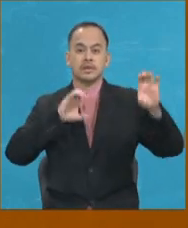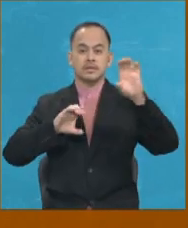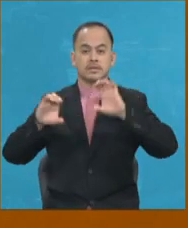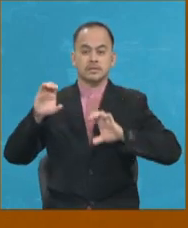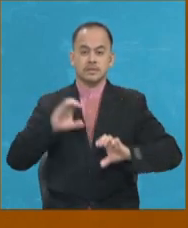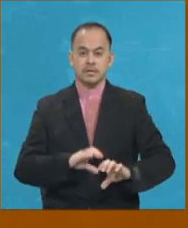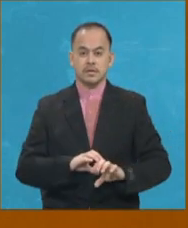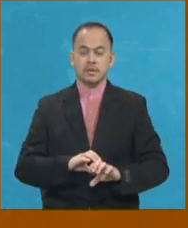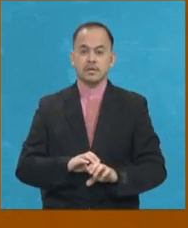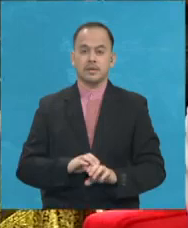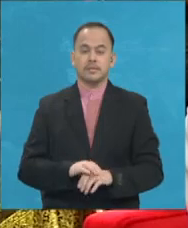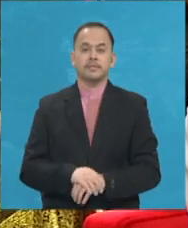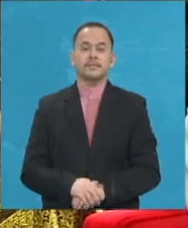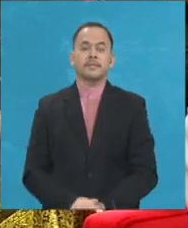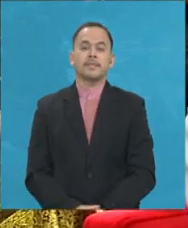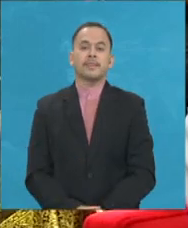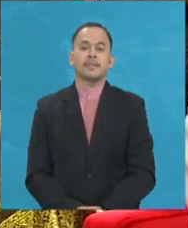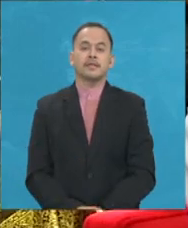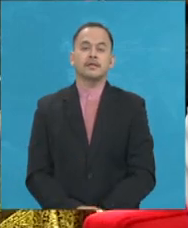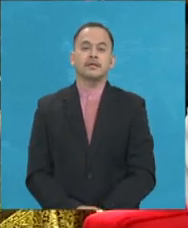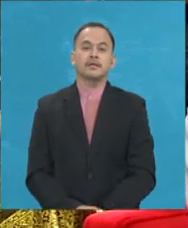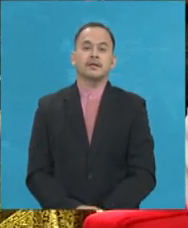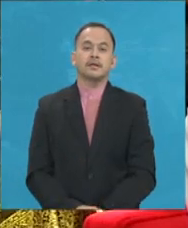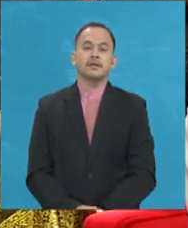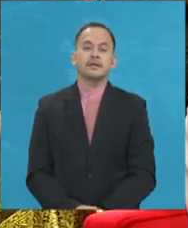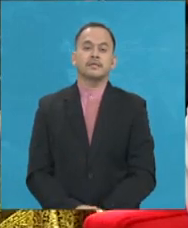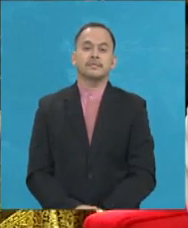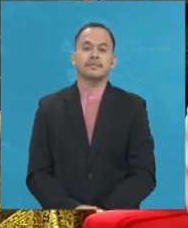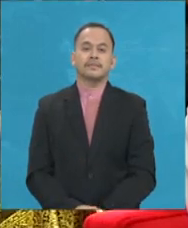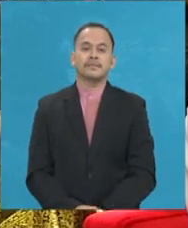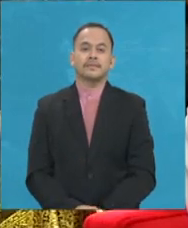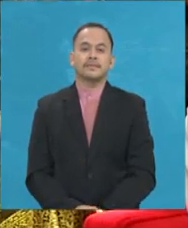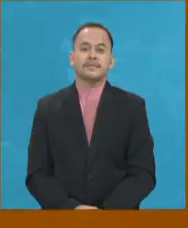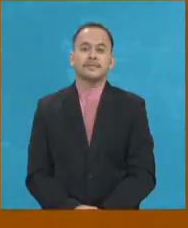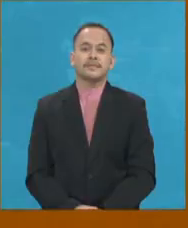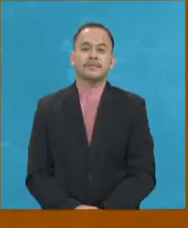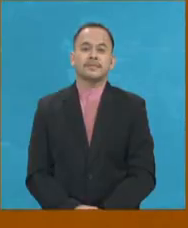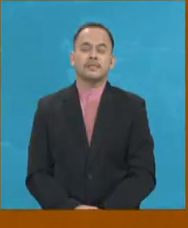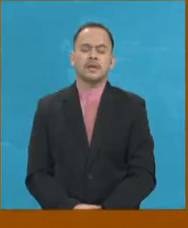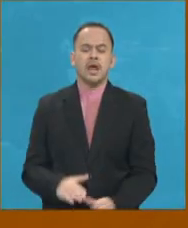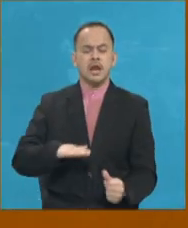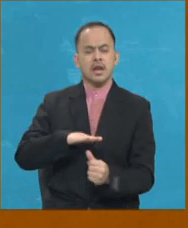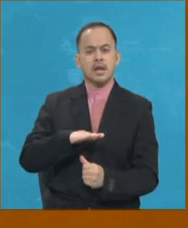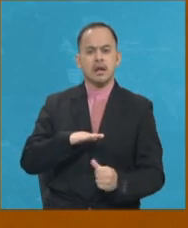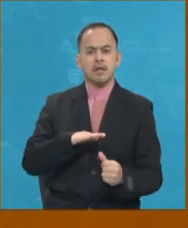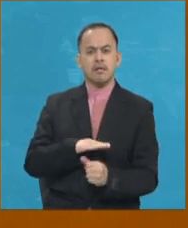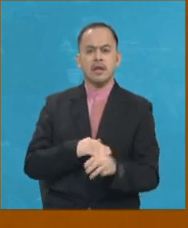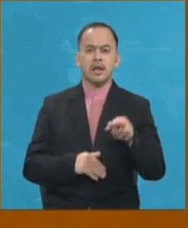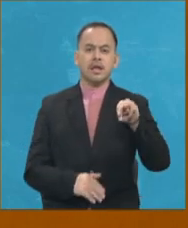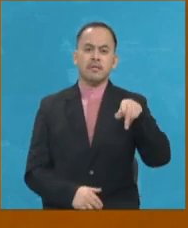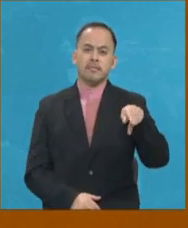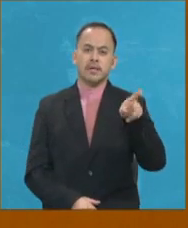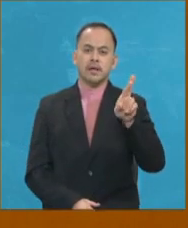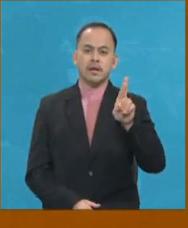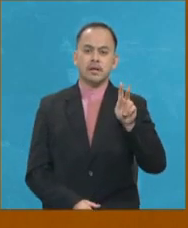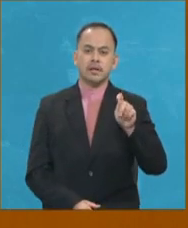in teknologi and science crich Hai di bawah Kementerian pengangkutan